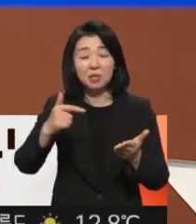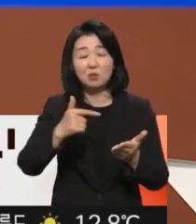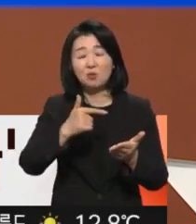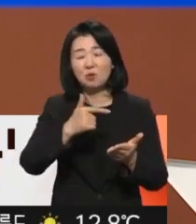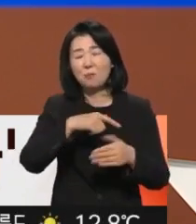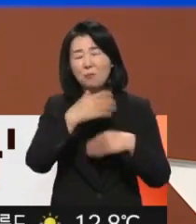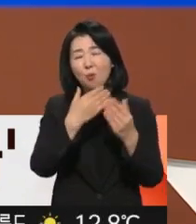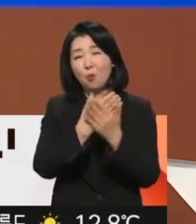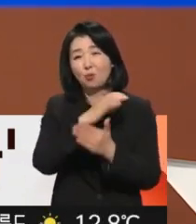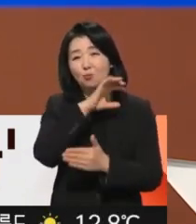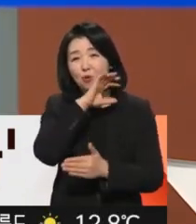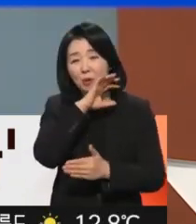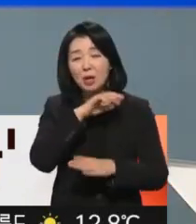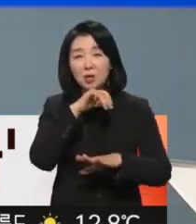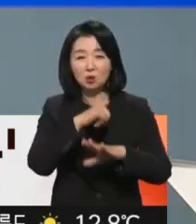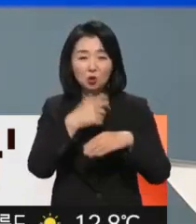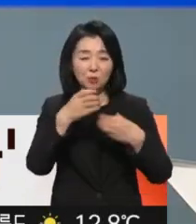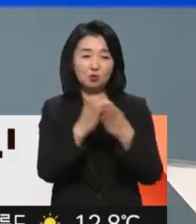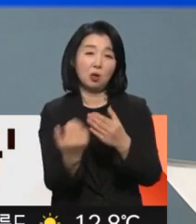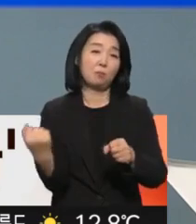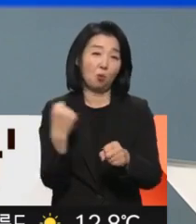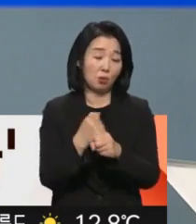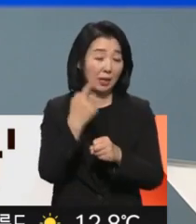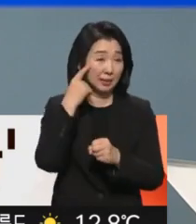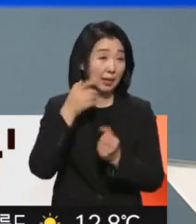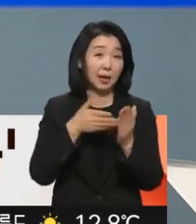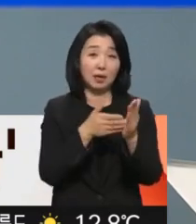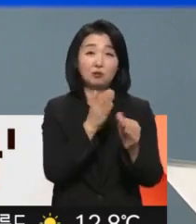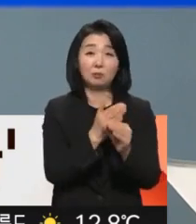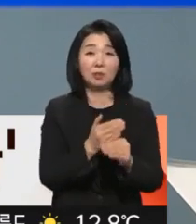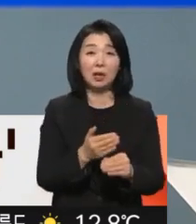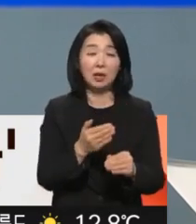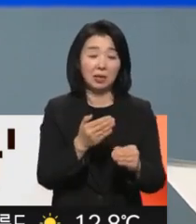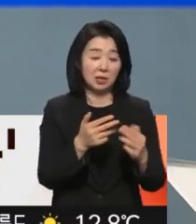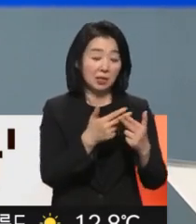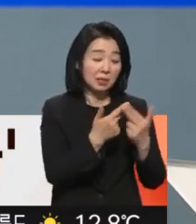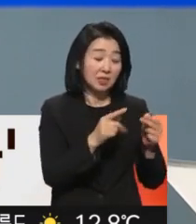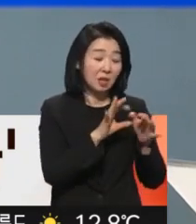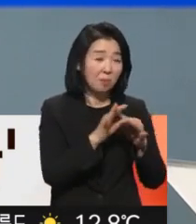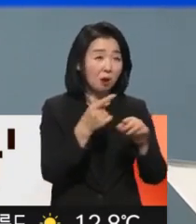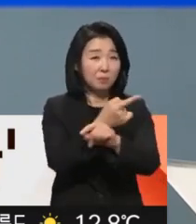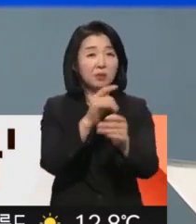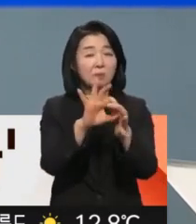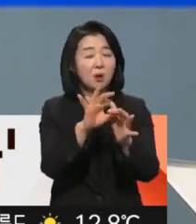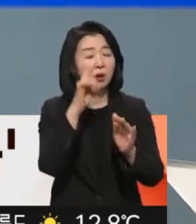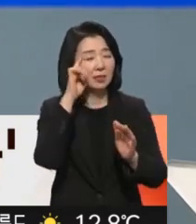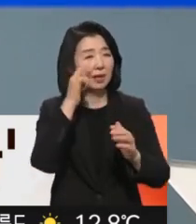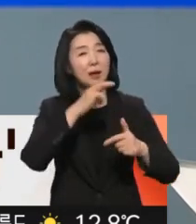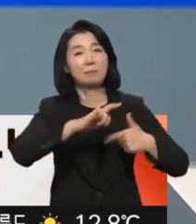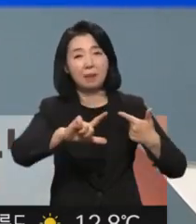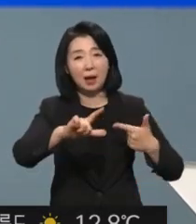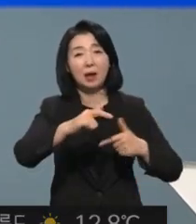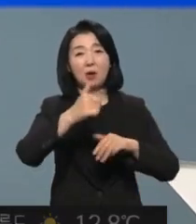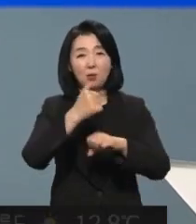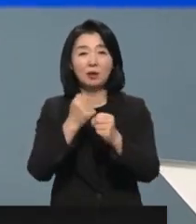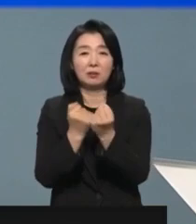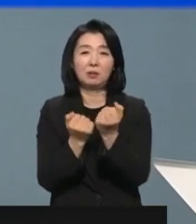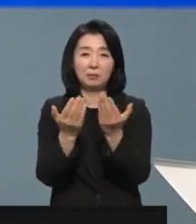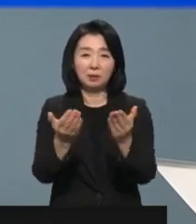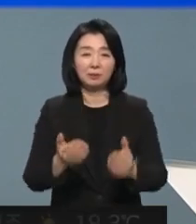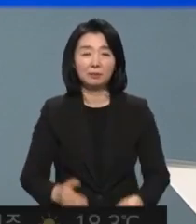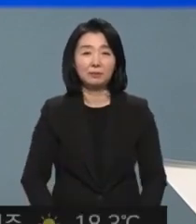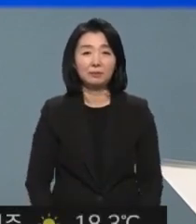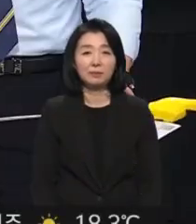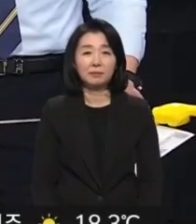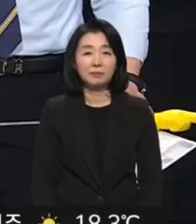반박하면서 복당 의사를 밝히고 있습니다. 그 당내에 친명 비명계의 의견도 엇갈리고 있는데 관련 내용을 주민에서 짚어봅니다.